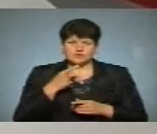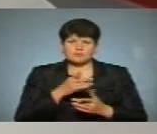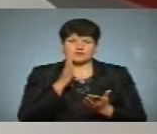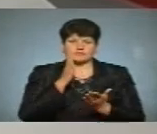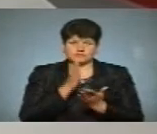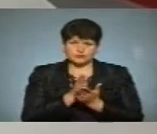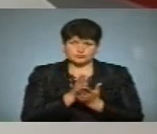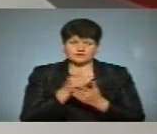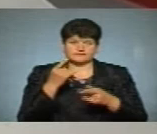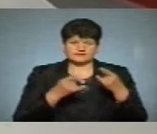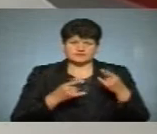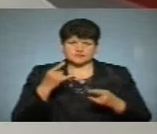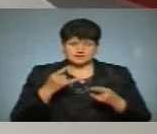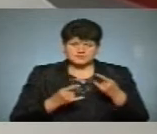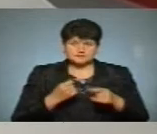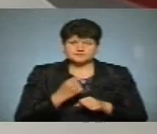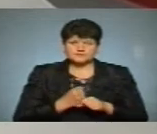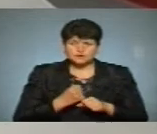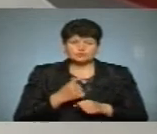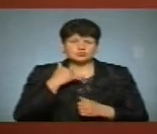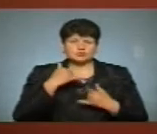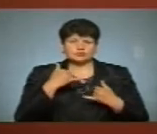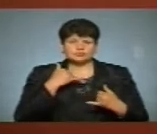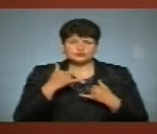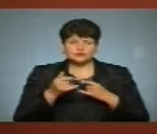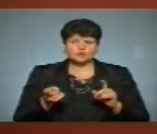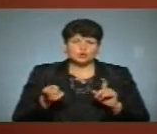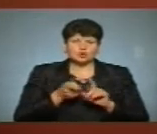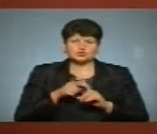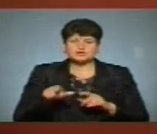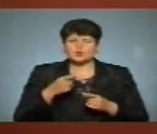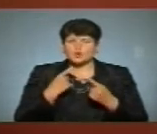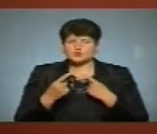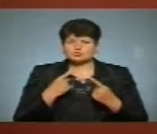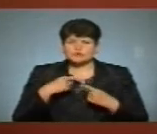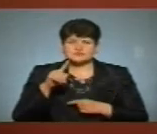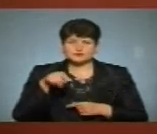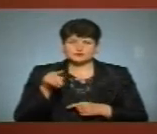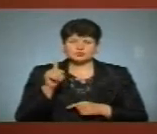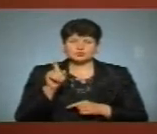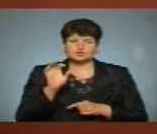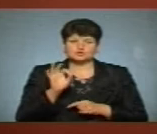працюємо в прямому ефірі, тому телефонуйте до нас, долучайтеся до розмови за номером